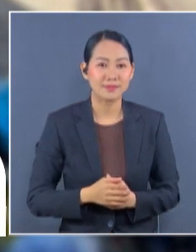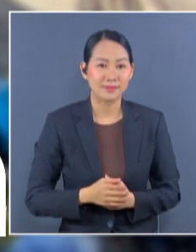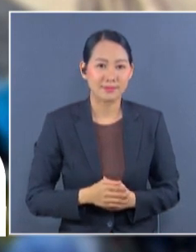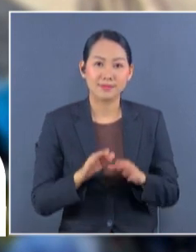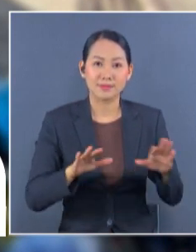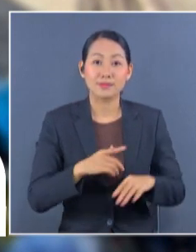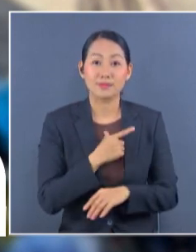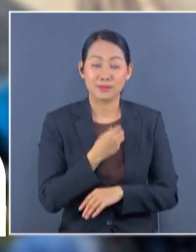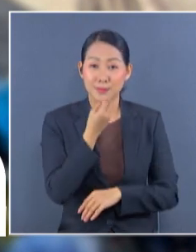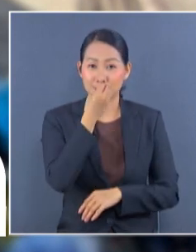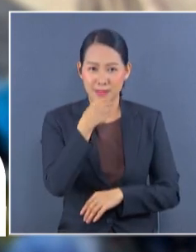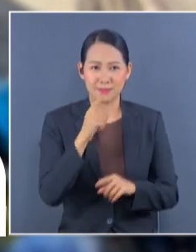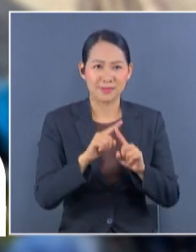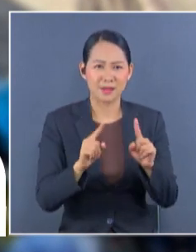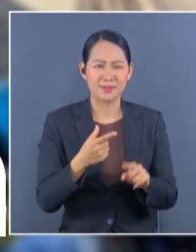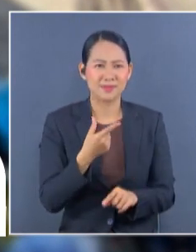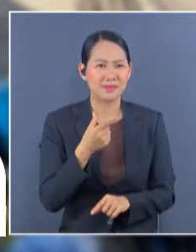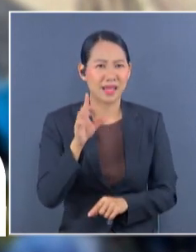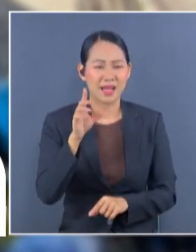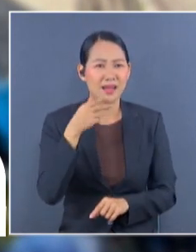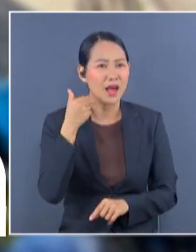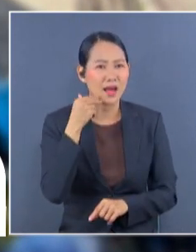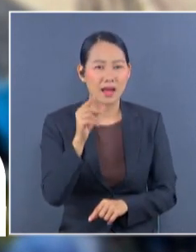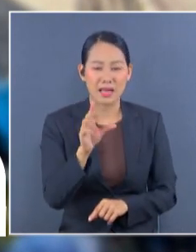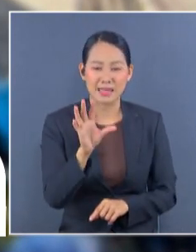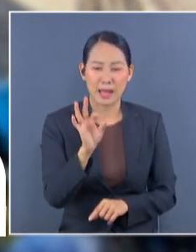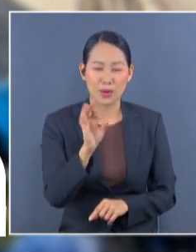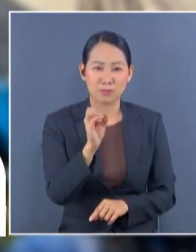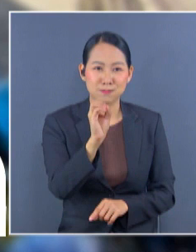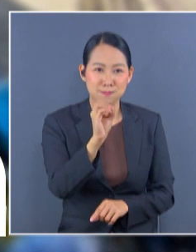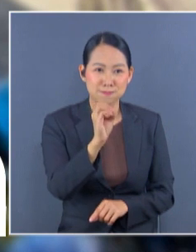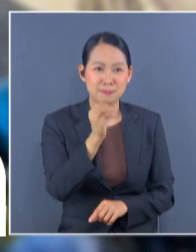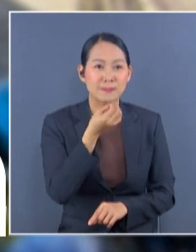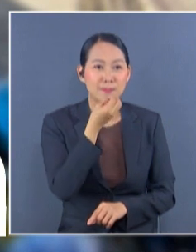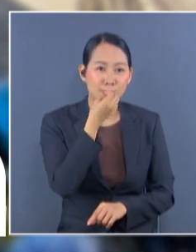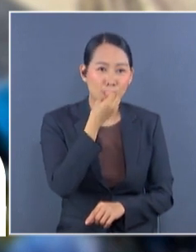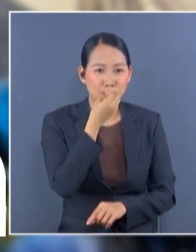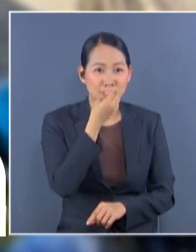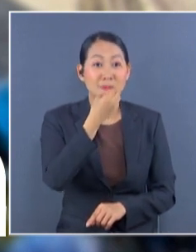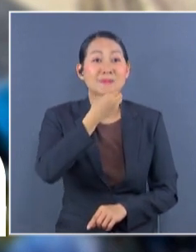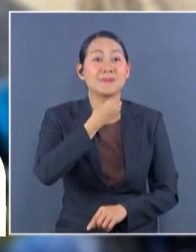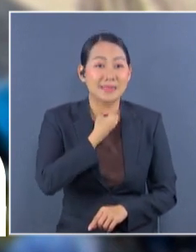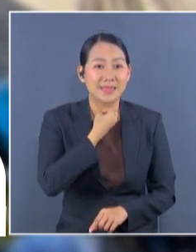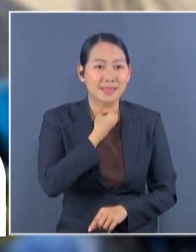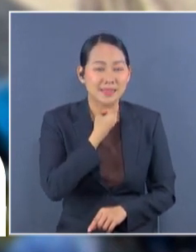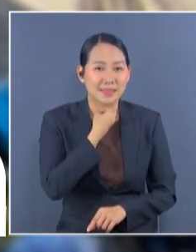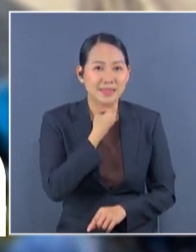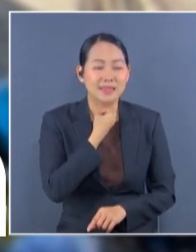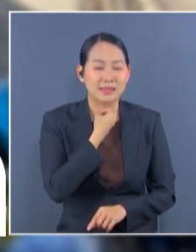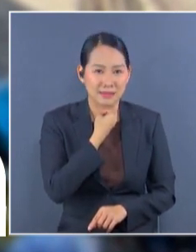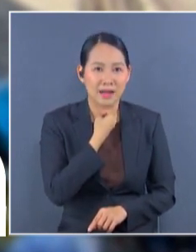ก็เป็นลักษณะค่อนข้างจะกลมๆแล้วก็ทำให้เกิดเหตุการณ์ในลักษณะนี้ได ้ ที่คุณพ่อคุณแม่ไม่ทันระวัง